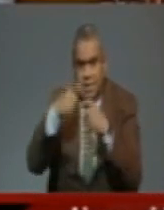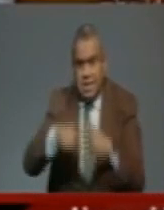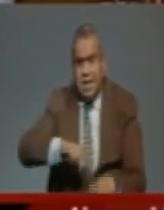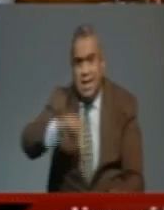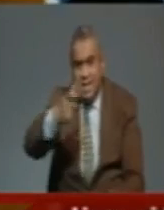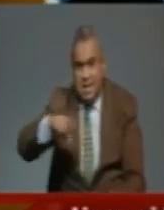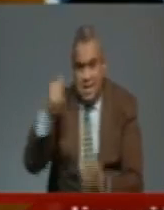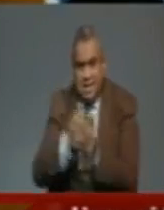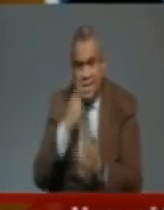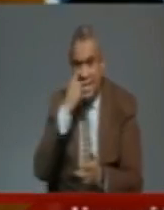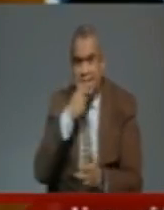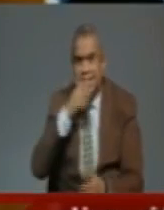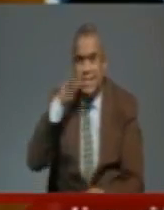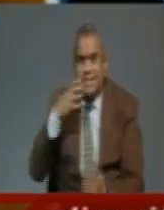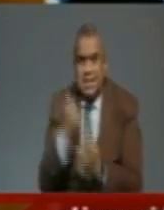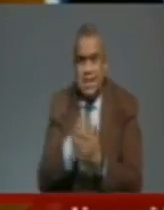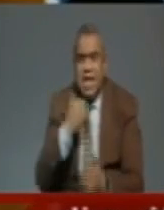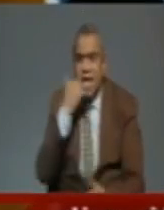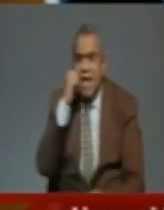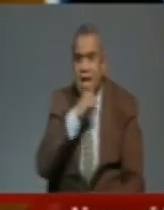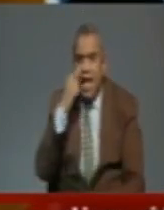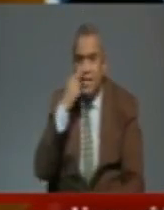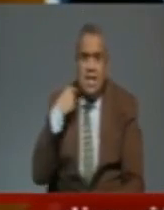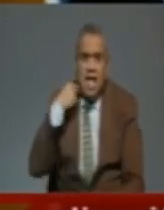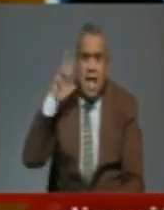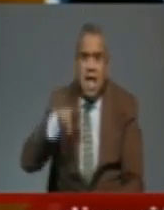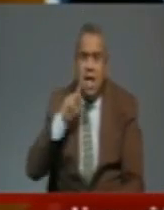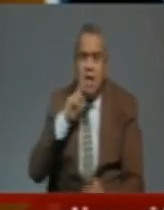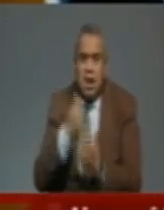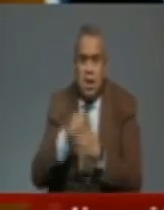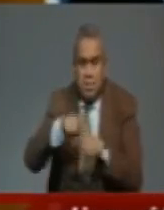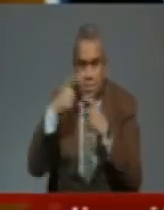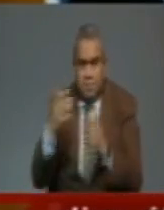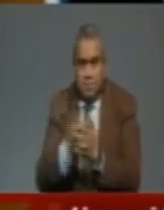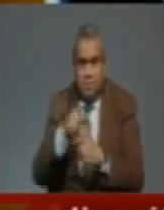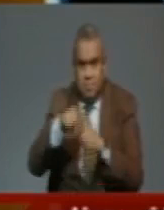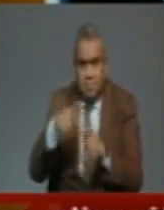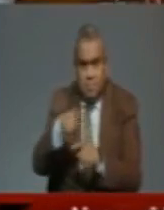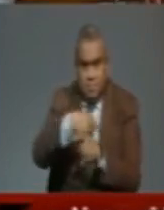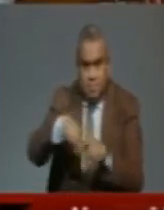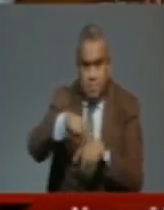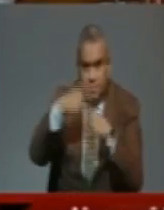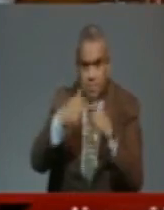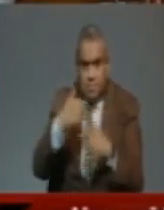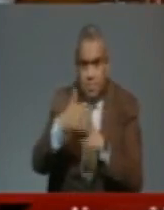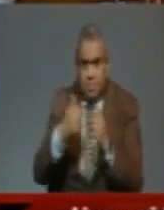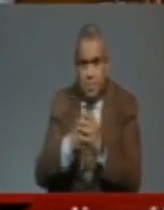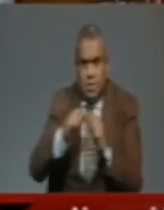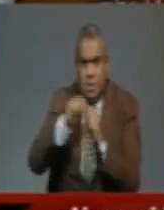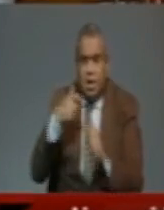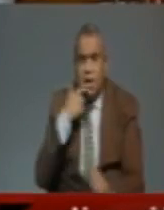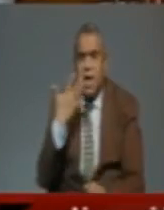تساعد شركه ابناء حسن علام، وهم مش زعلانين في الحاجز الثاني، لان الحاجز الثاني طوله بعده طوله 5.4